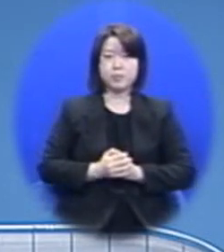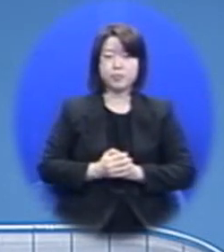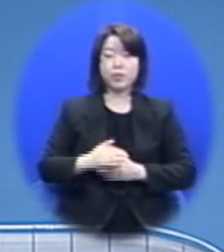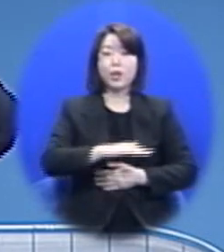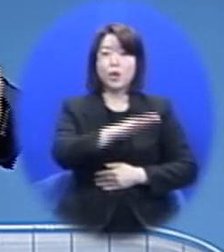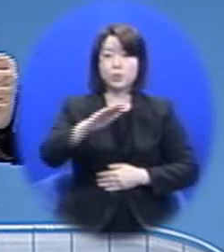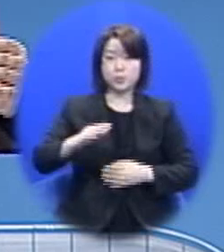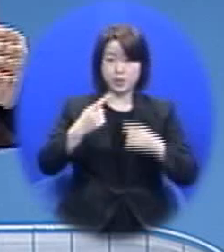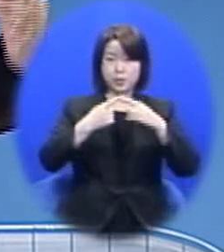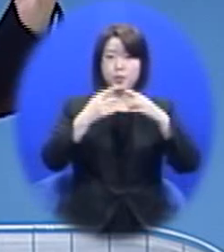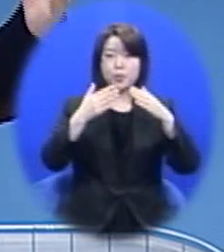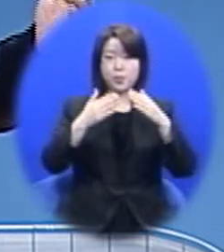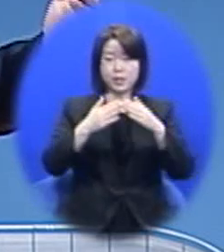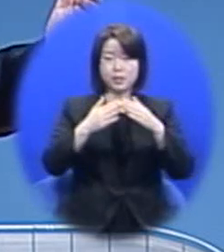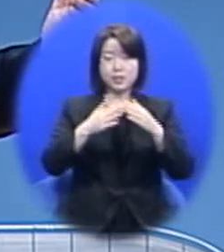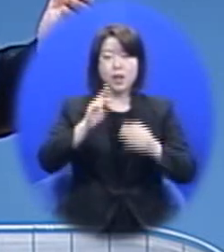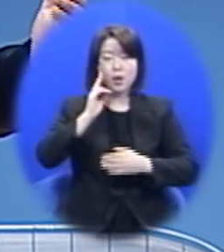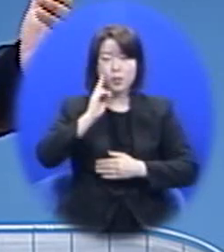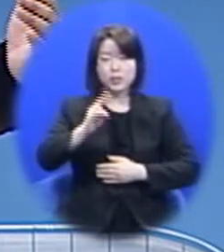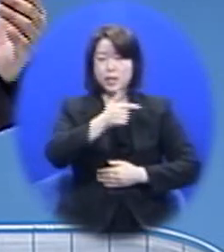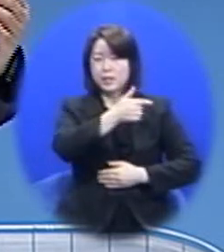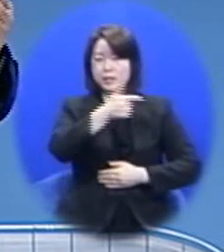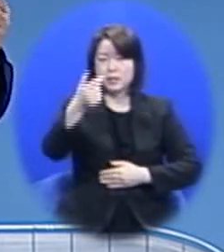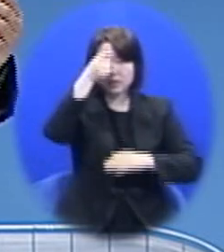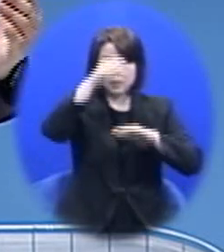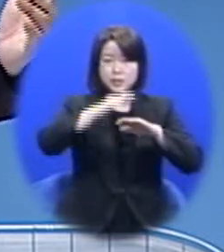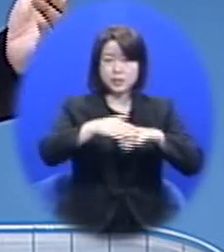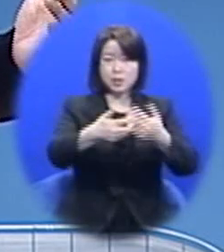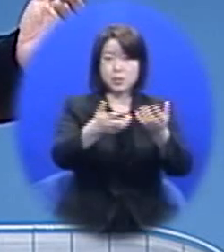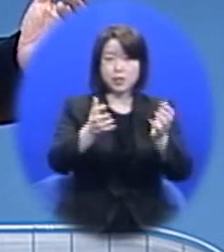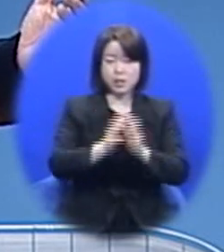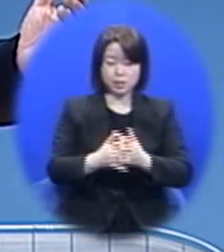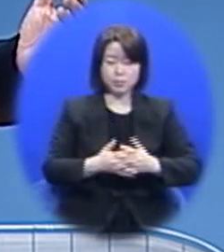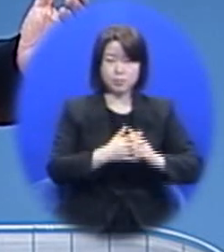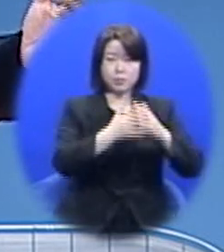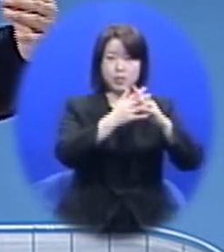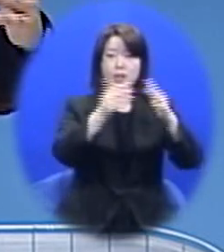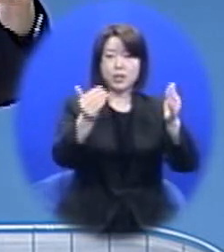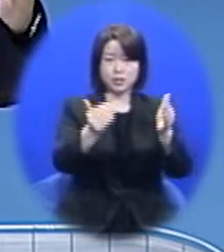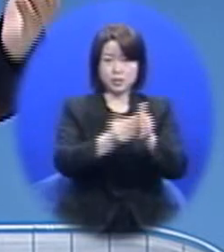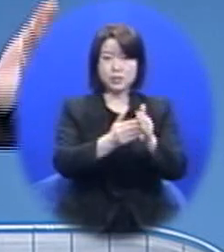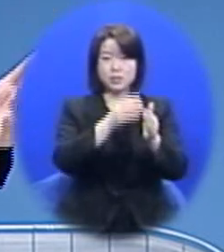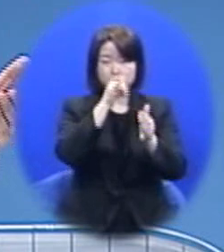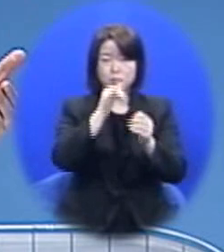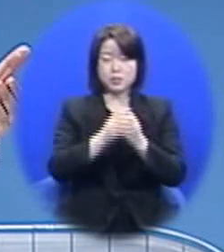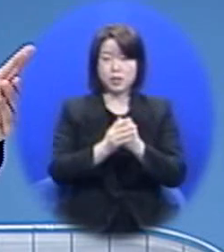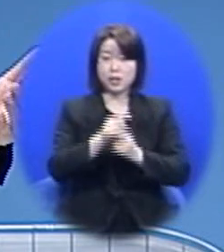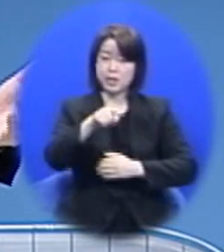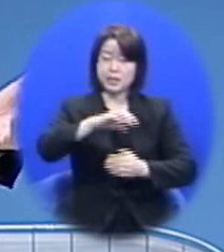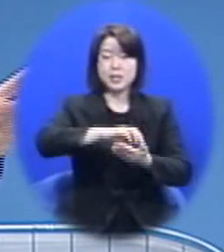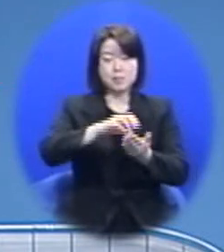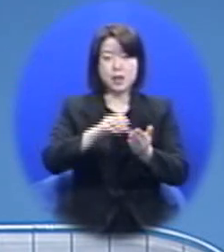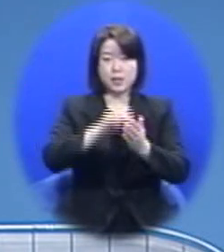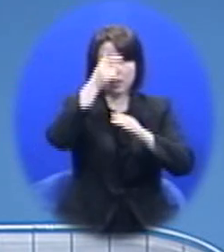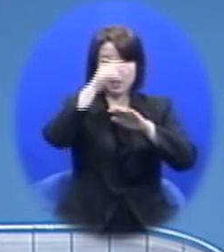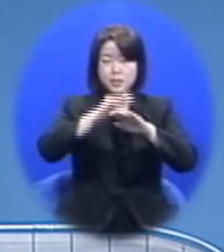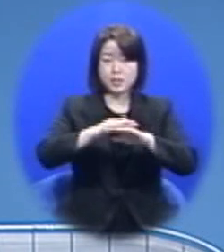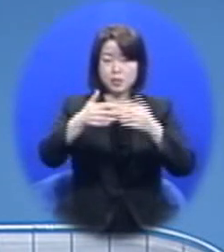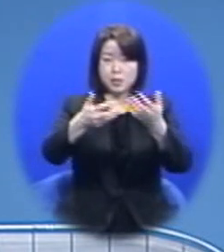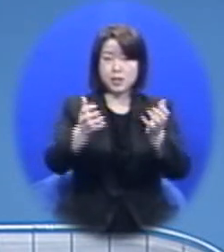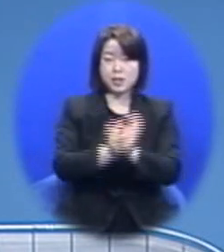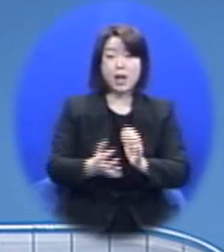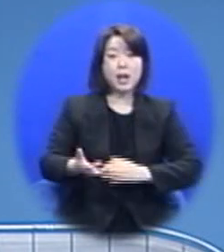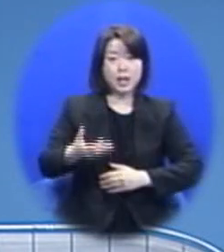저희 교회는 굉장히 큰 예배당을 이렇게 지었습니다. 아마 이만한 예배당을 가지고